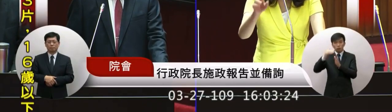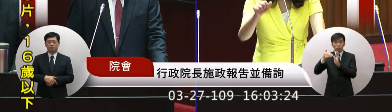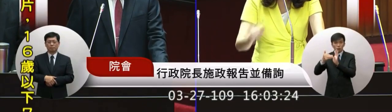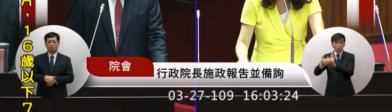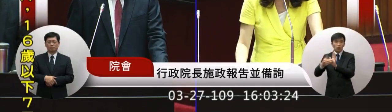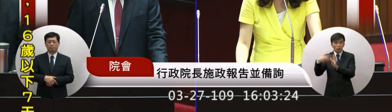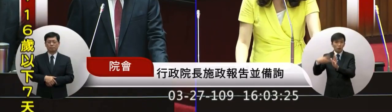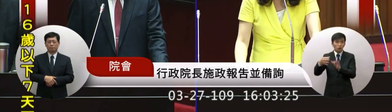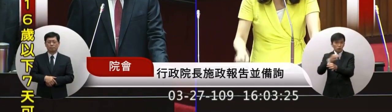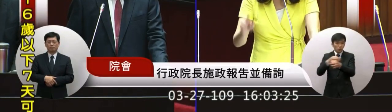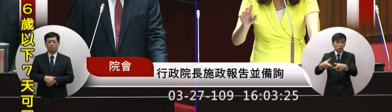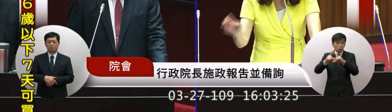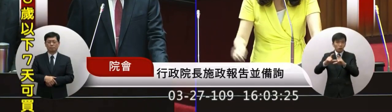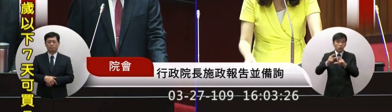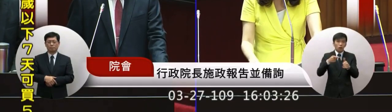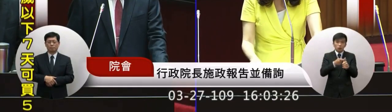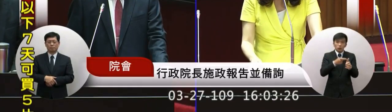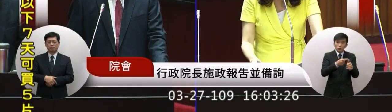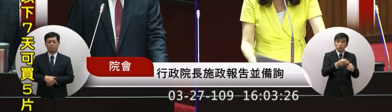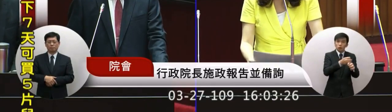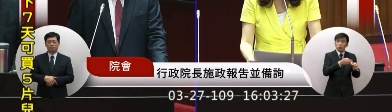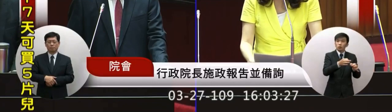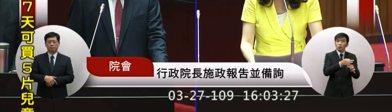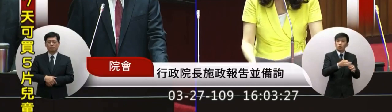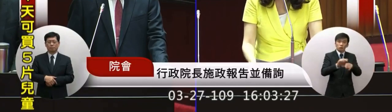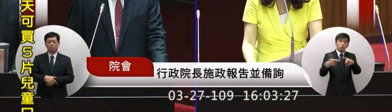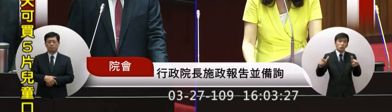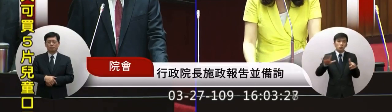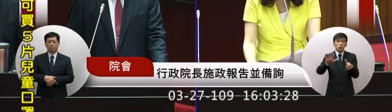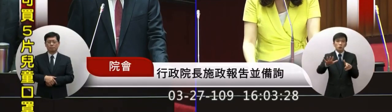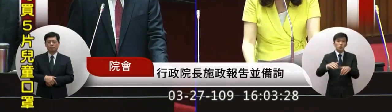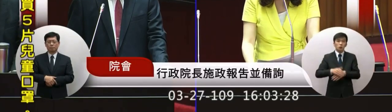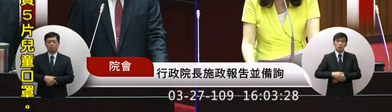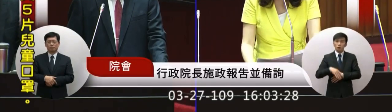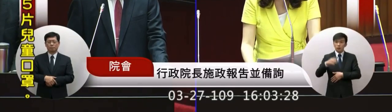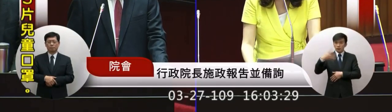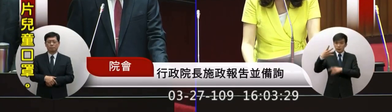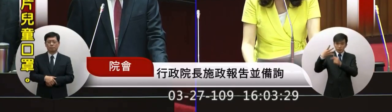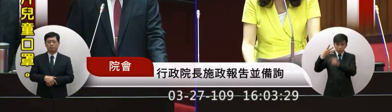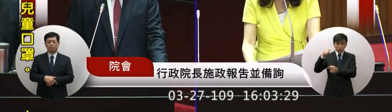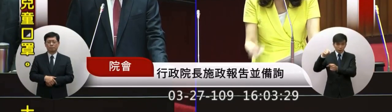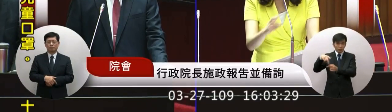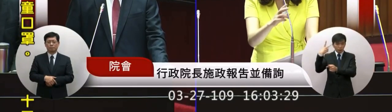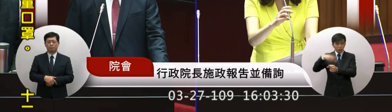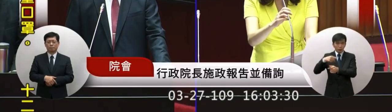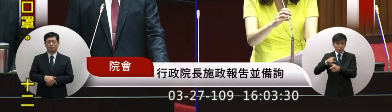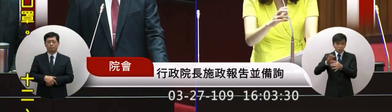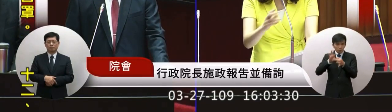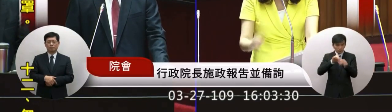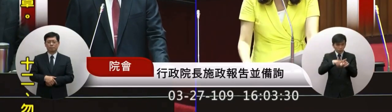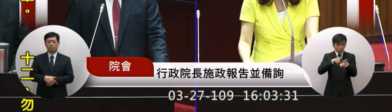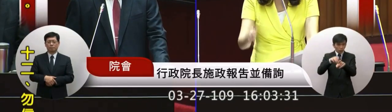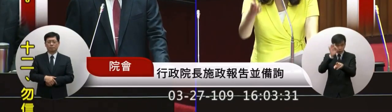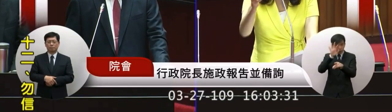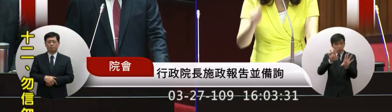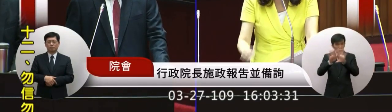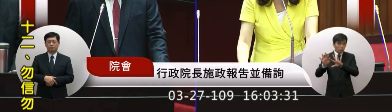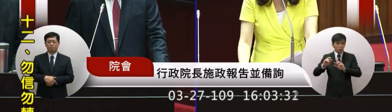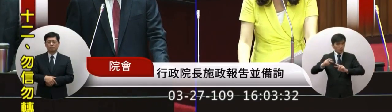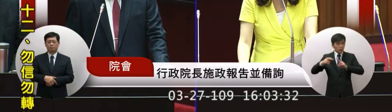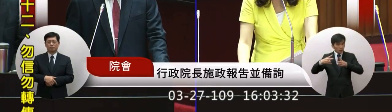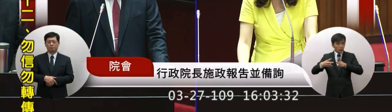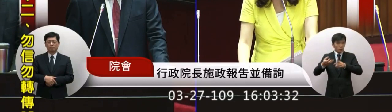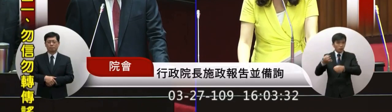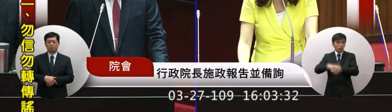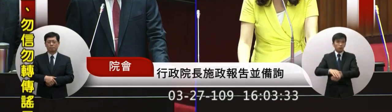讲600亿先去用，400亿再照这个滚动的情形来去检讨，再来看要安怎用。然后我是问